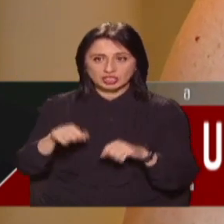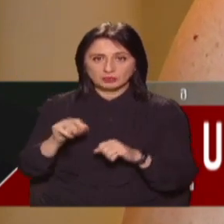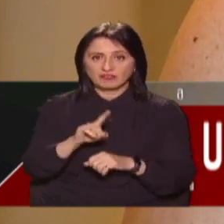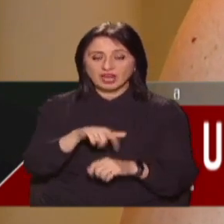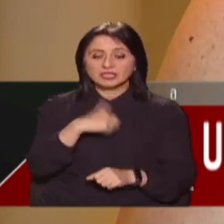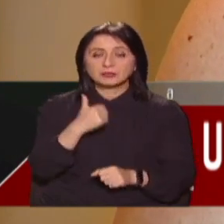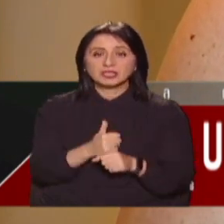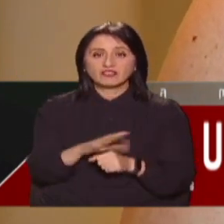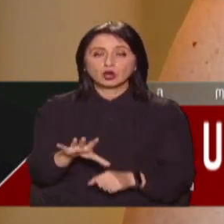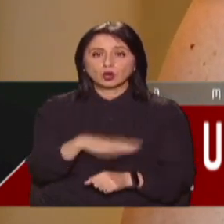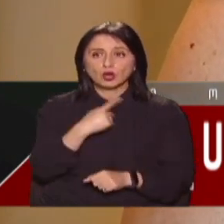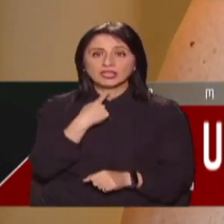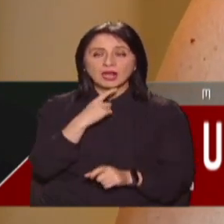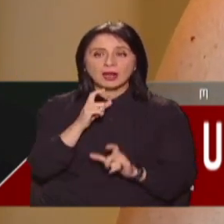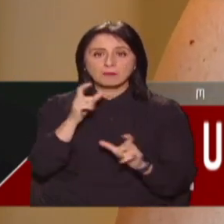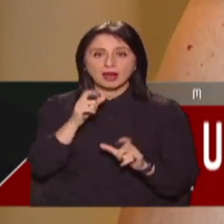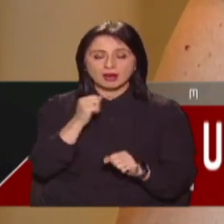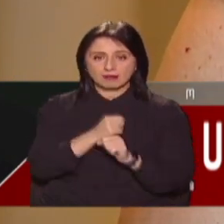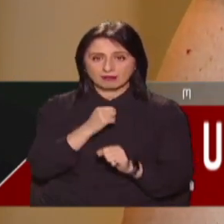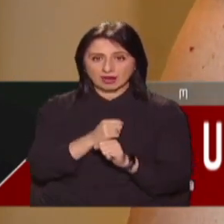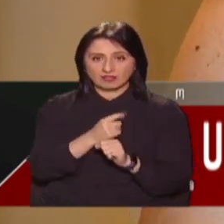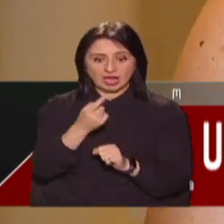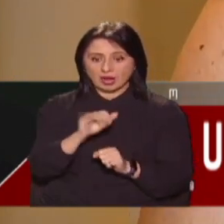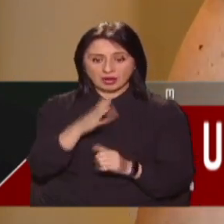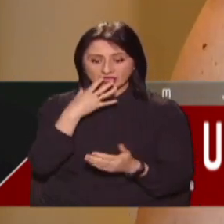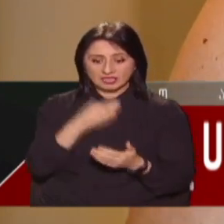რაც მთავარია, ჰქონდეთ ხმა, რათა მოახდინონ